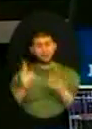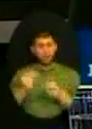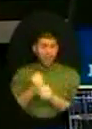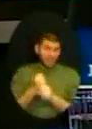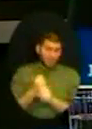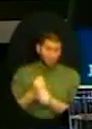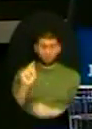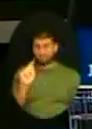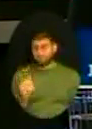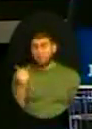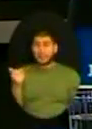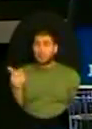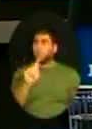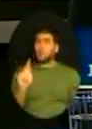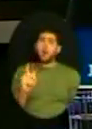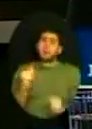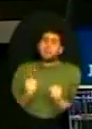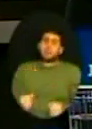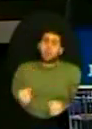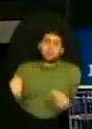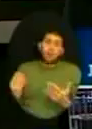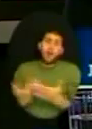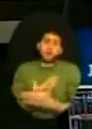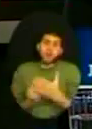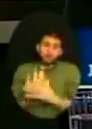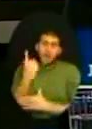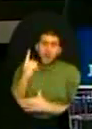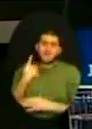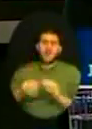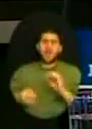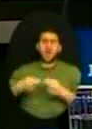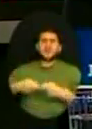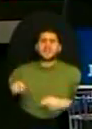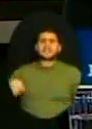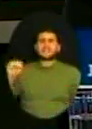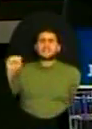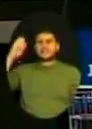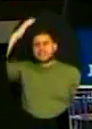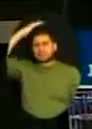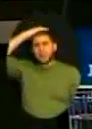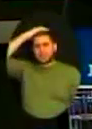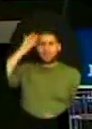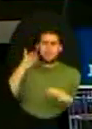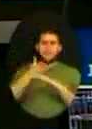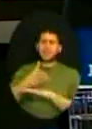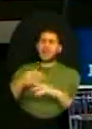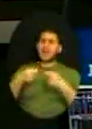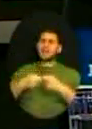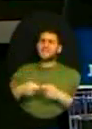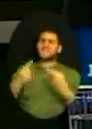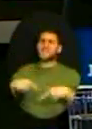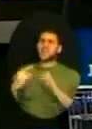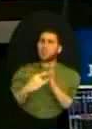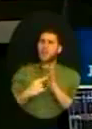לעשות, לא שמזה יצא משהו חדש, אבל חבר הכנסת סמוטריץ' כבר פנה ליושב ראש ועדת החוקה כדי שיכנס